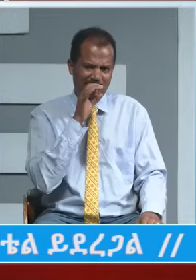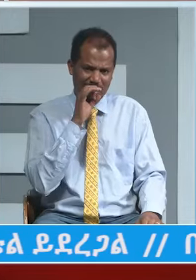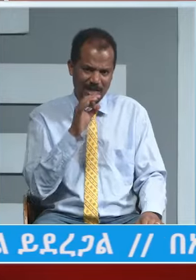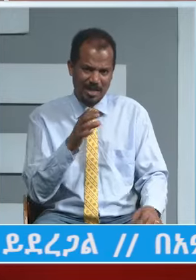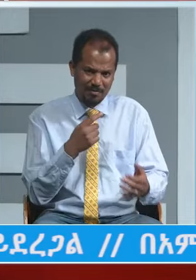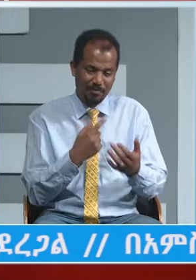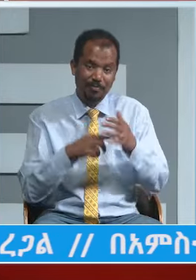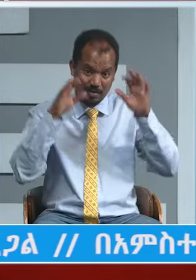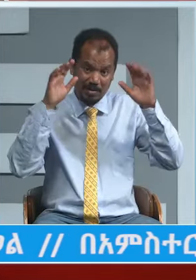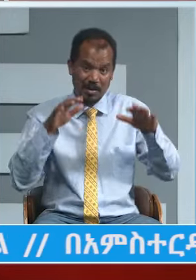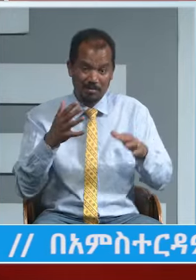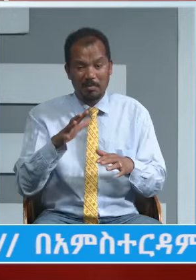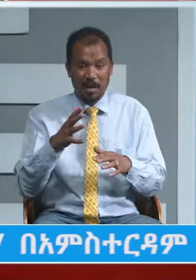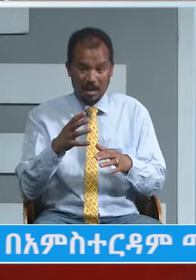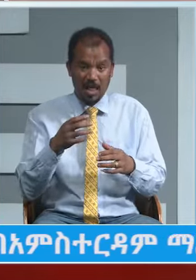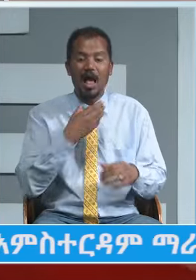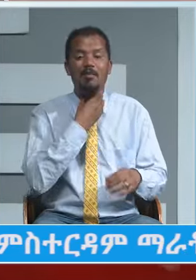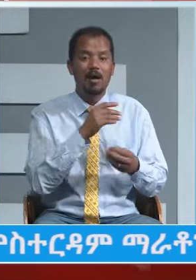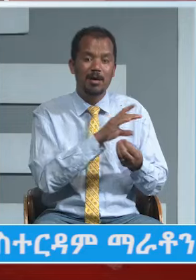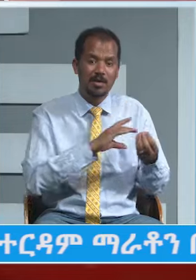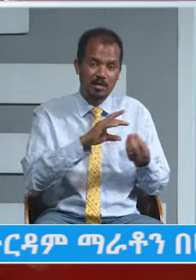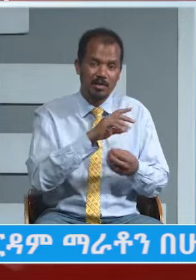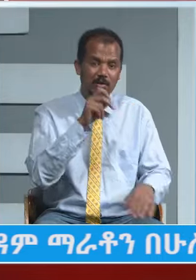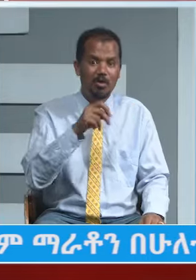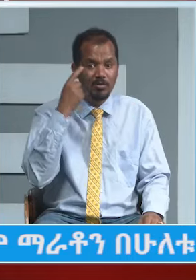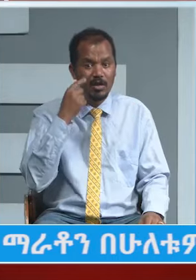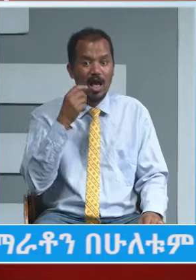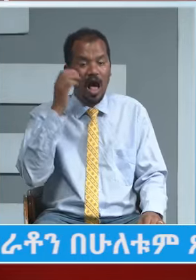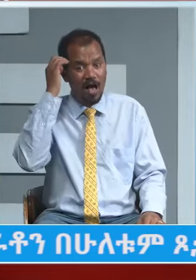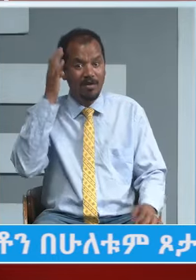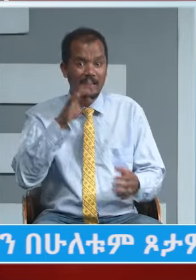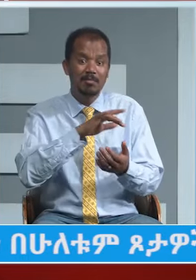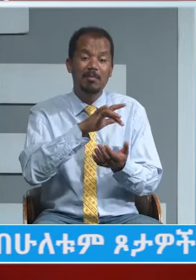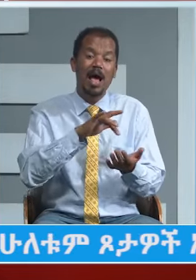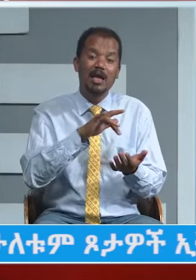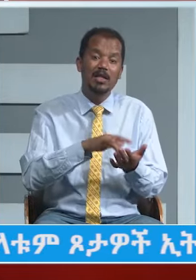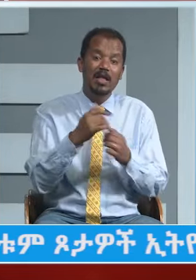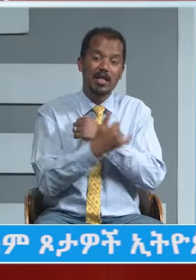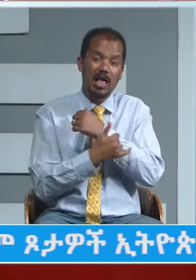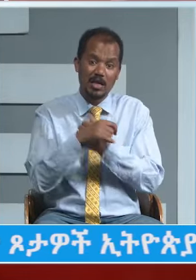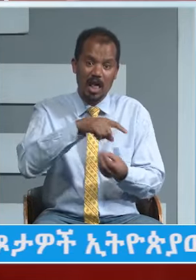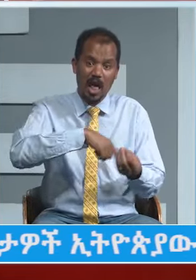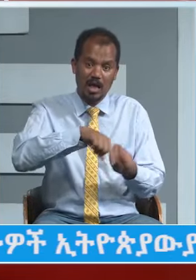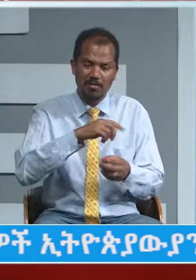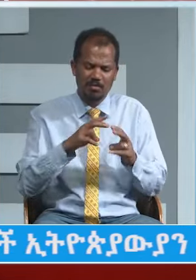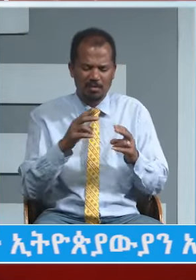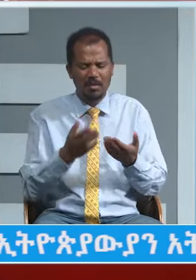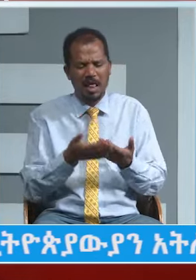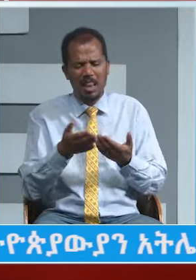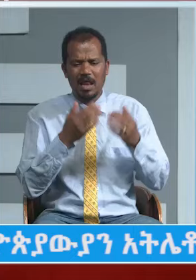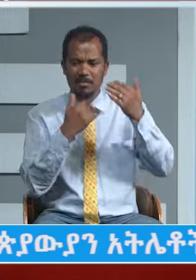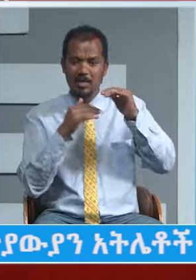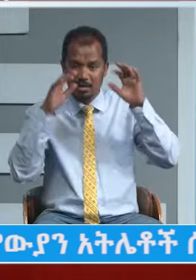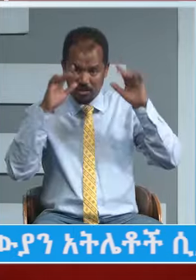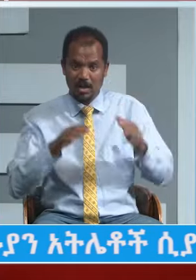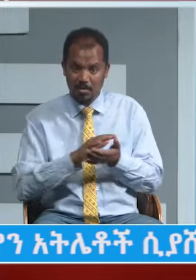يلن مالتنو يمينو ريزنا مطر ناسل جد بتلیم به آمارا کلیل به دوبت گرنا به دوبار فن دزی به مکان کلیم یه اگر اچنا کوچله بذارم کلار